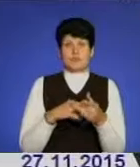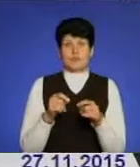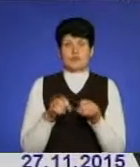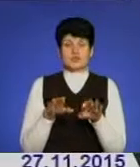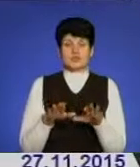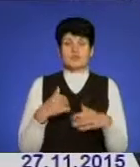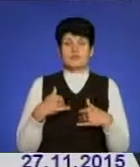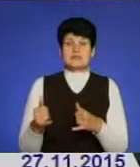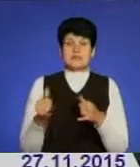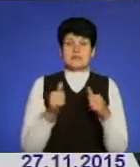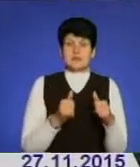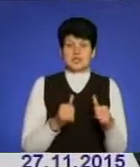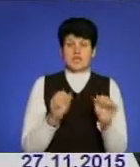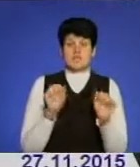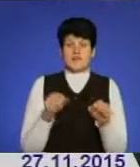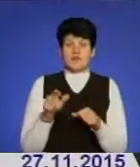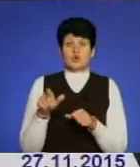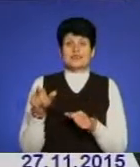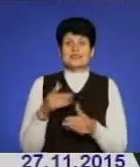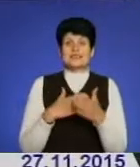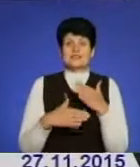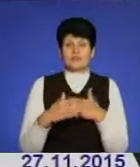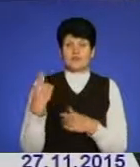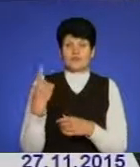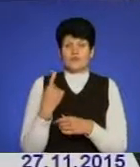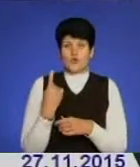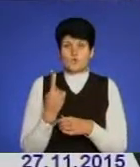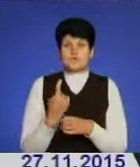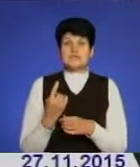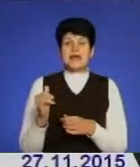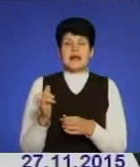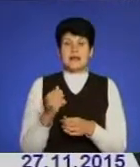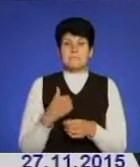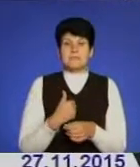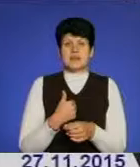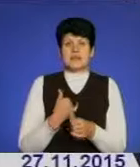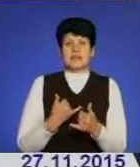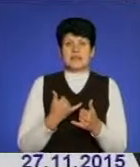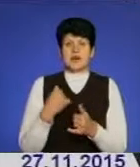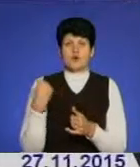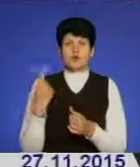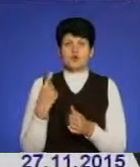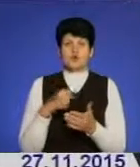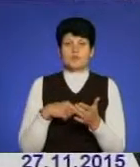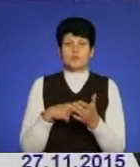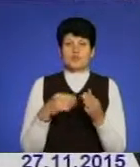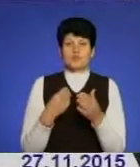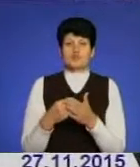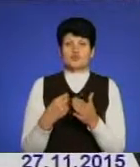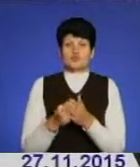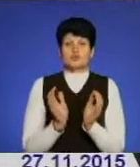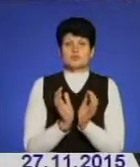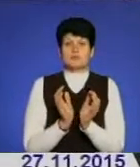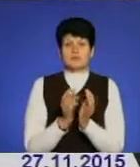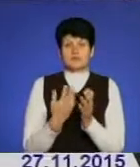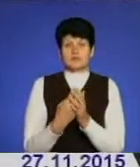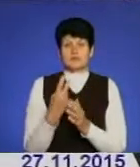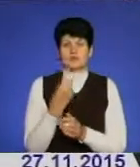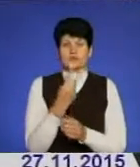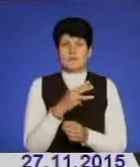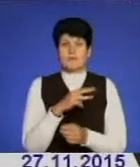лише забезпечили права людей з інвалідністю в області, а ми для обласного і міського бюджету зберегли близько 2